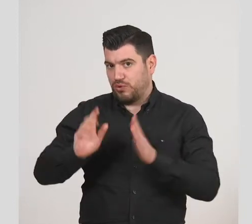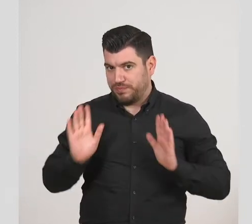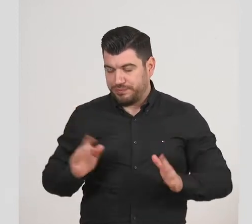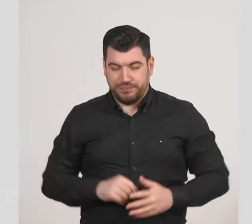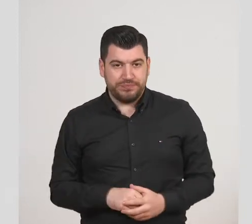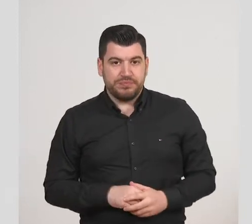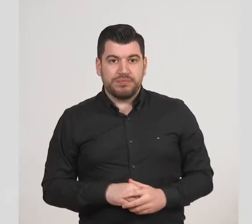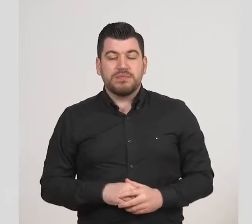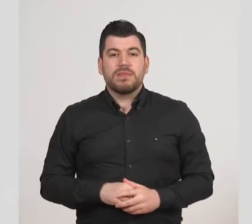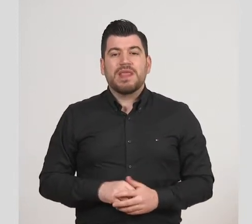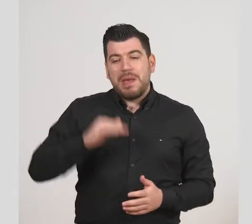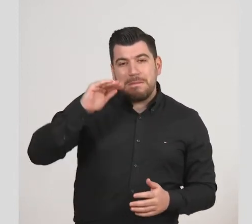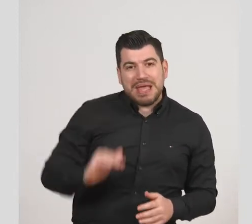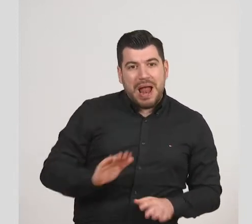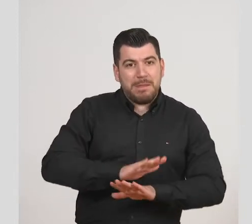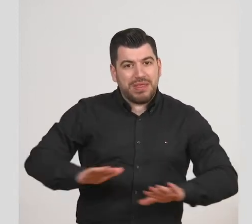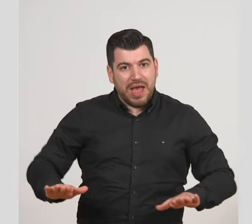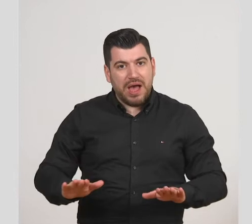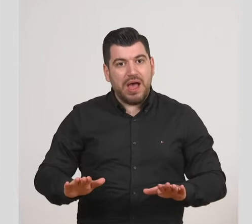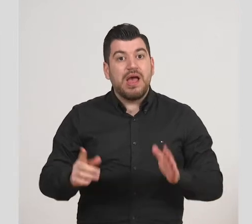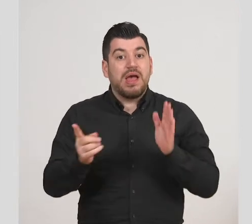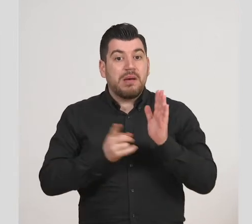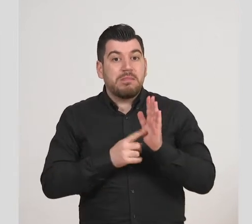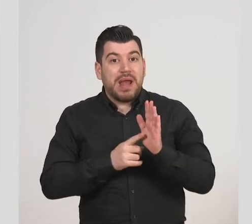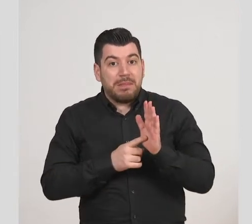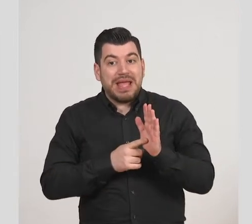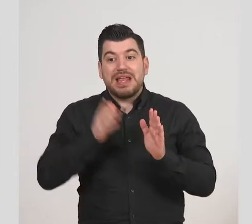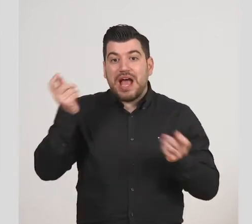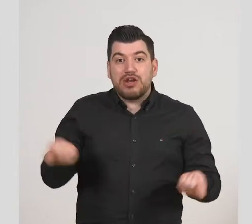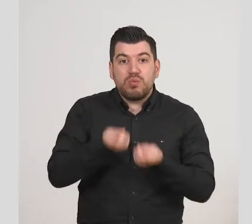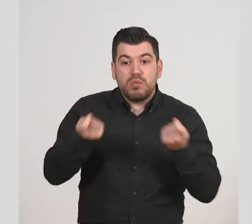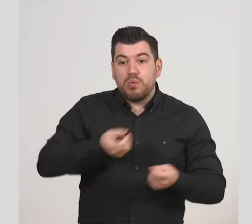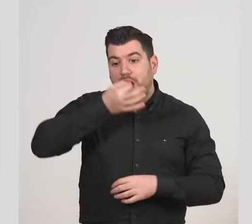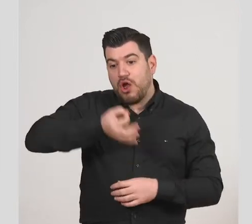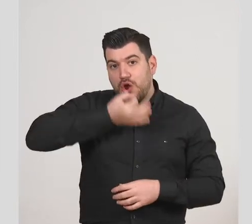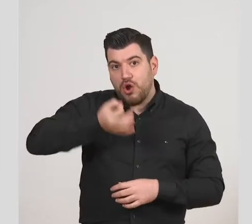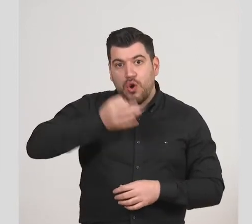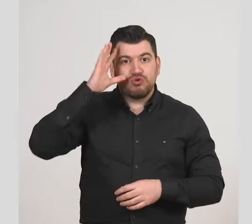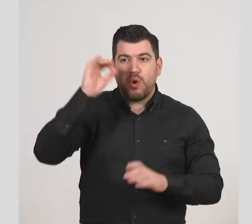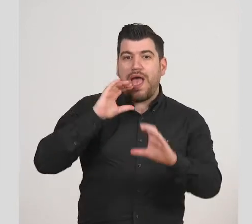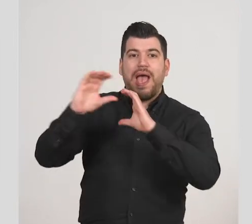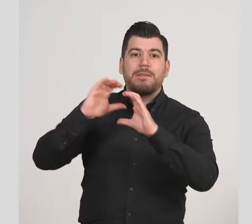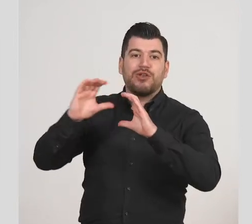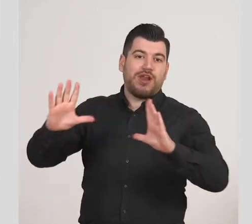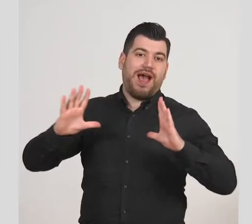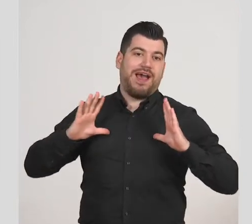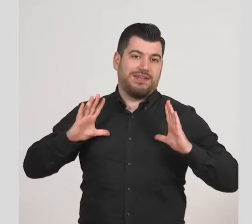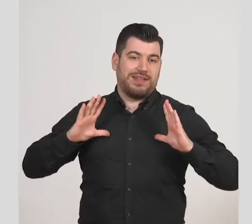πιο μικρά παιδάκια θα πρέπει να μπορούμε να χρησιμοποιούμε το λόγο μας για να επικοινωνούμε